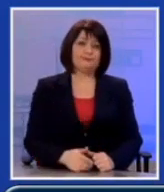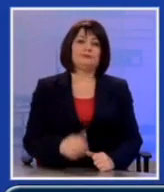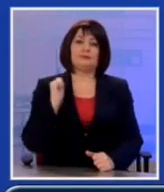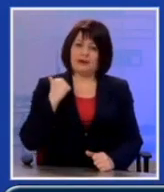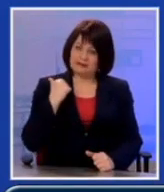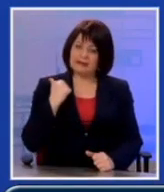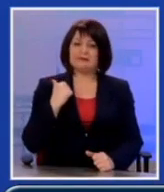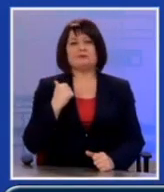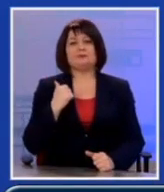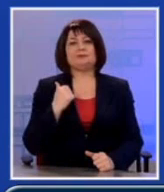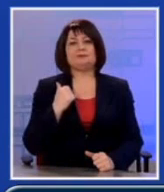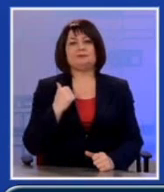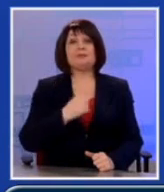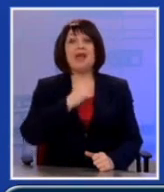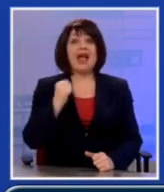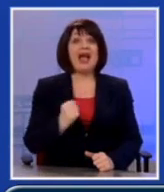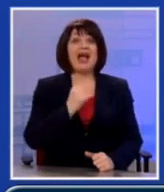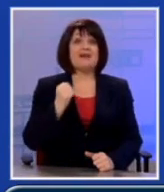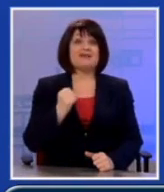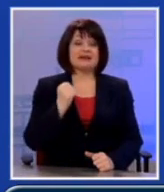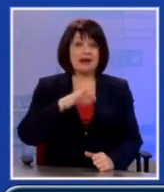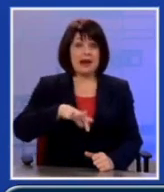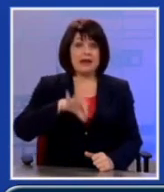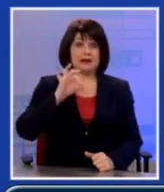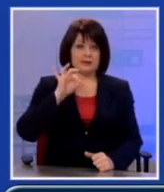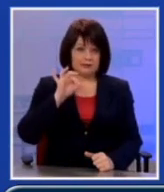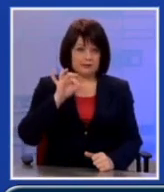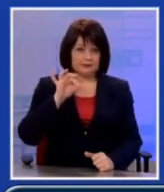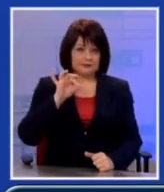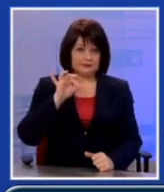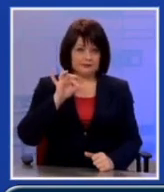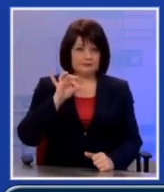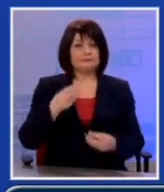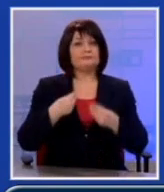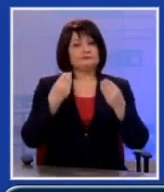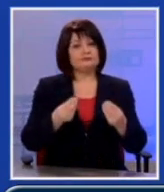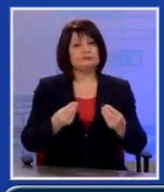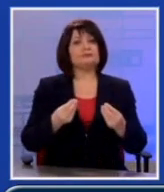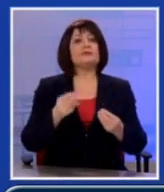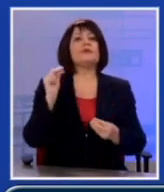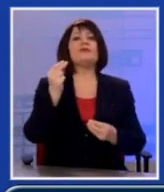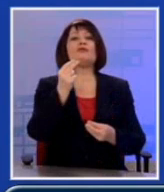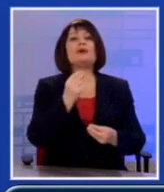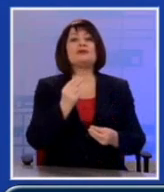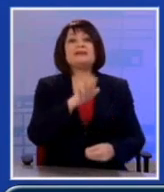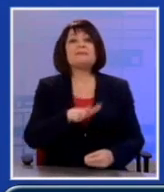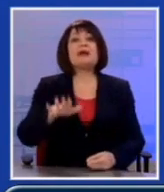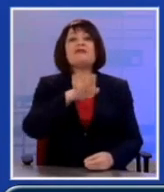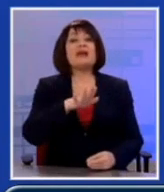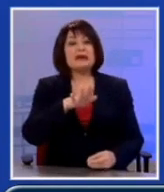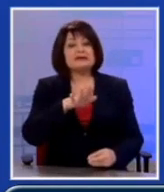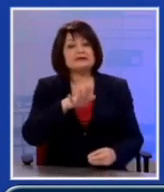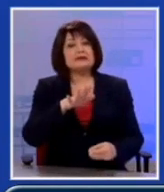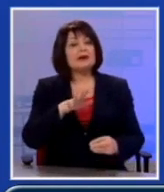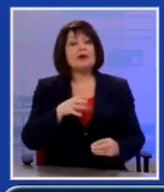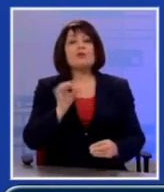Χθες έγινε αυστηρά με κλήρωση η διάθεση χώρων στους βουλευτές των περιφερειών. Και